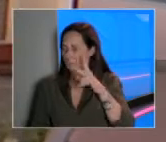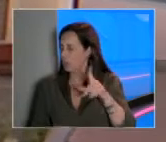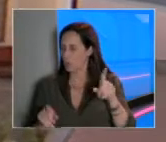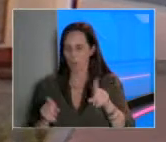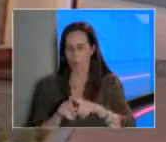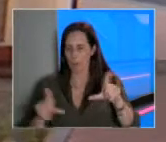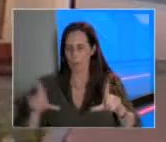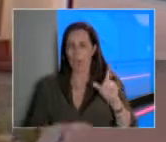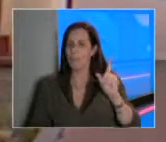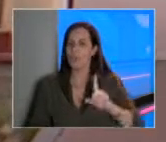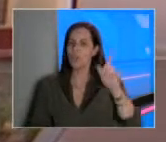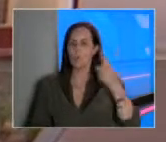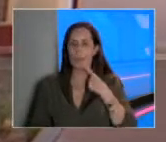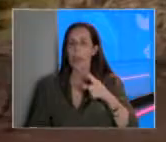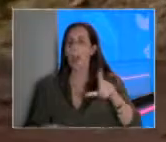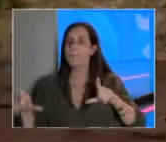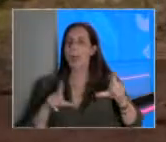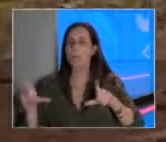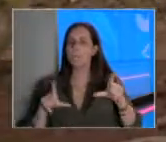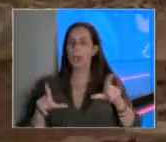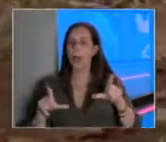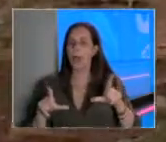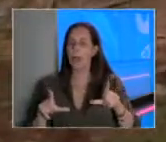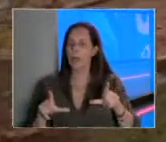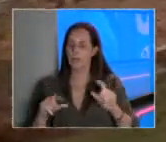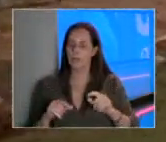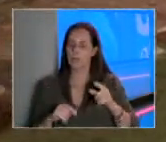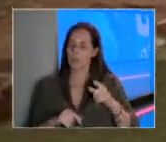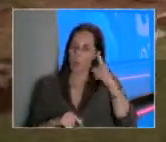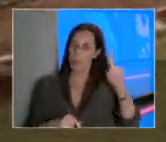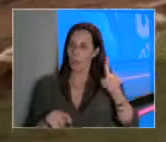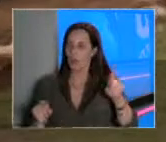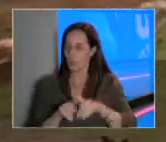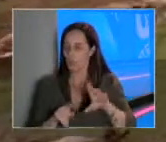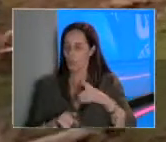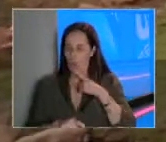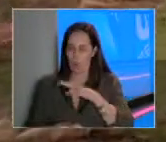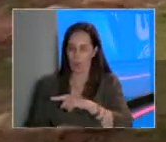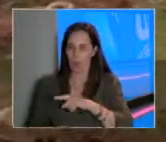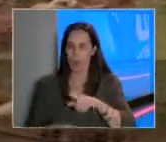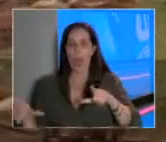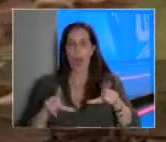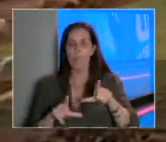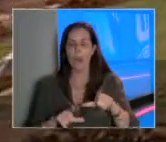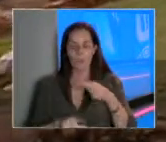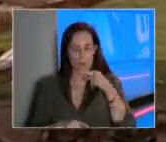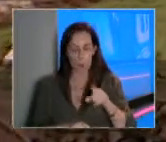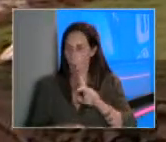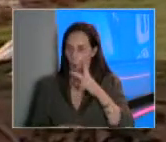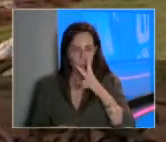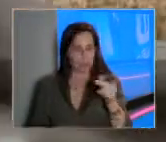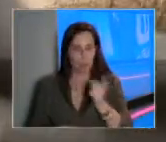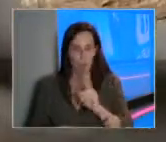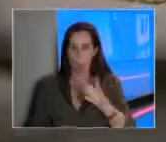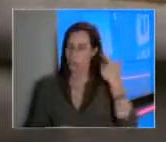מפה שנמצאת היום, אבל שם נאמר שהמפה היא מפה קונספטואלית, וכמו שאמר אלוף בידלין, המפה שדוברה, לא ראינו אותה,